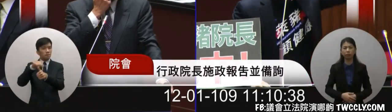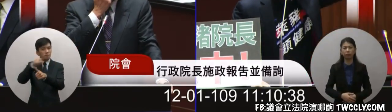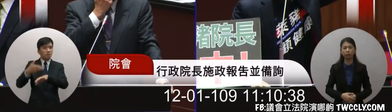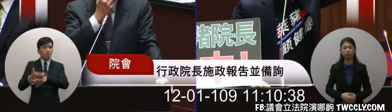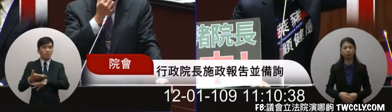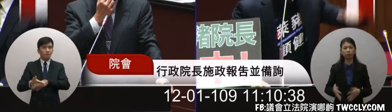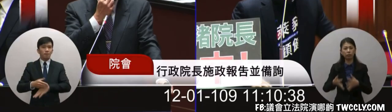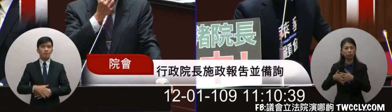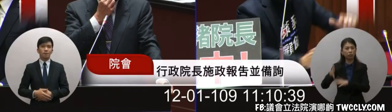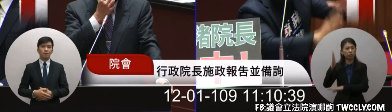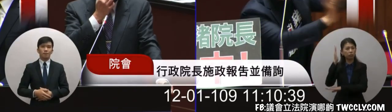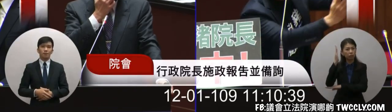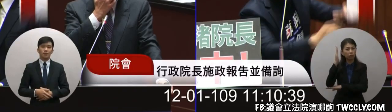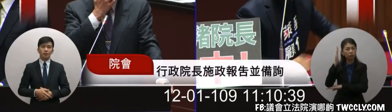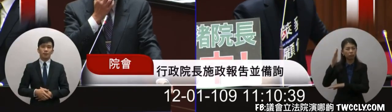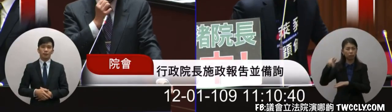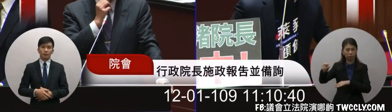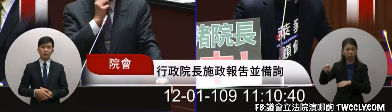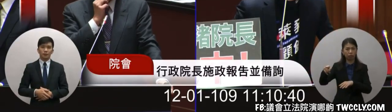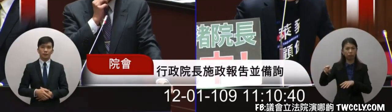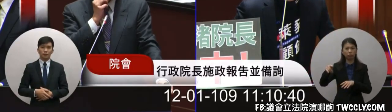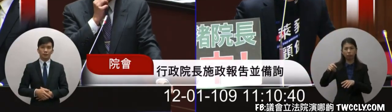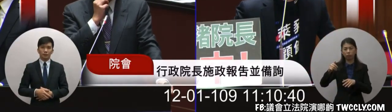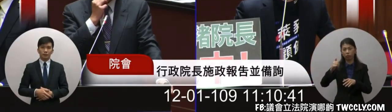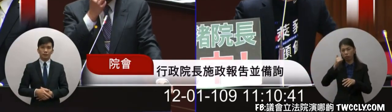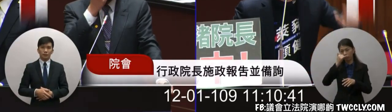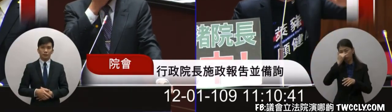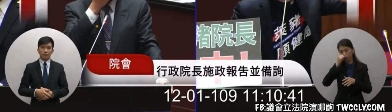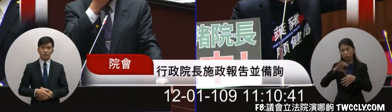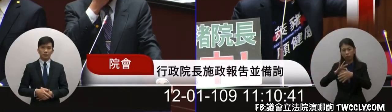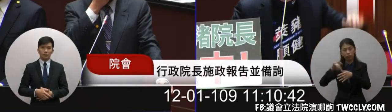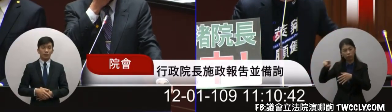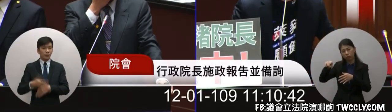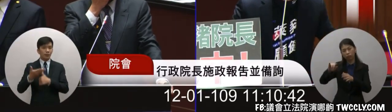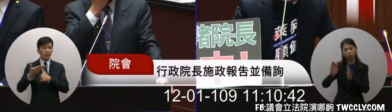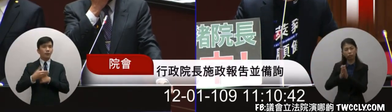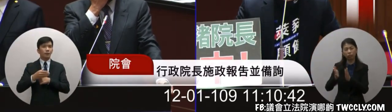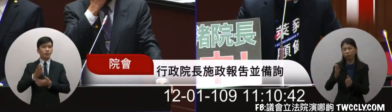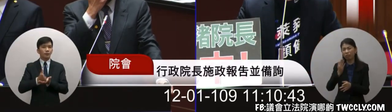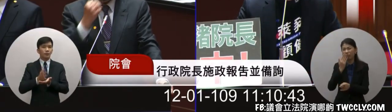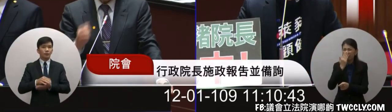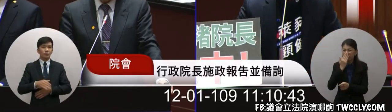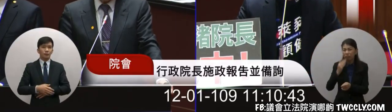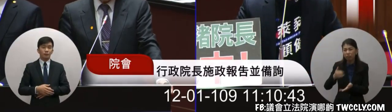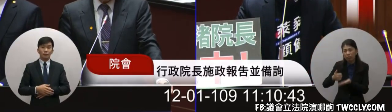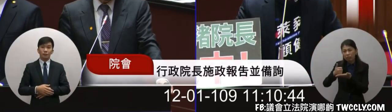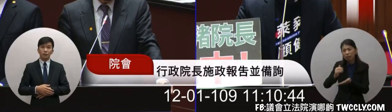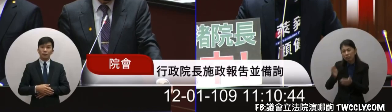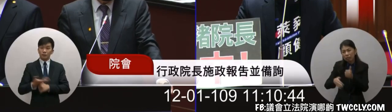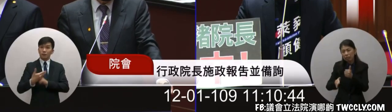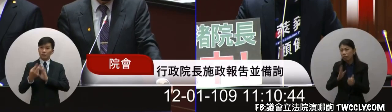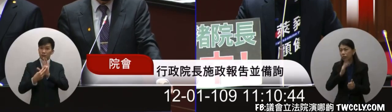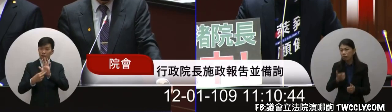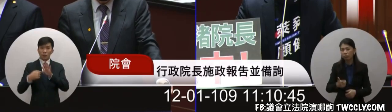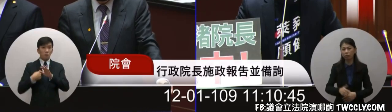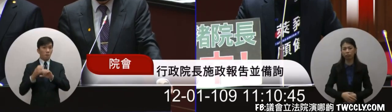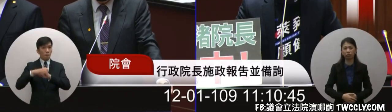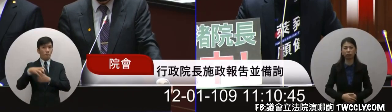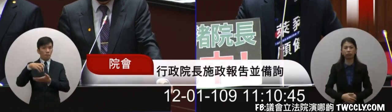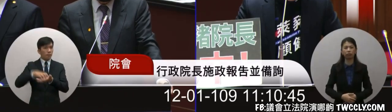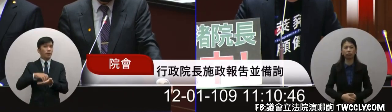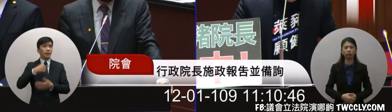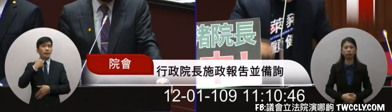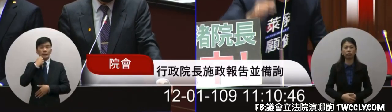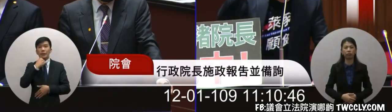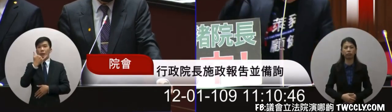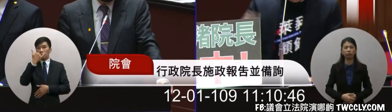美国政府比我们高一阶，连美国猪肉商都比我们高，我们连美国猪肉商都不敢得罪。 你要讲起来，我保证沿国产地的所